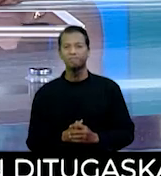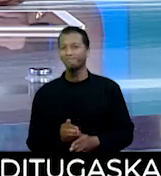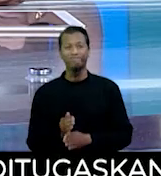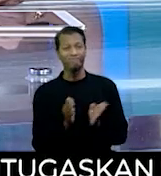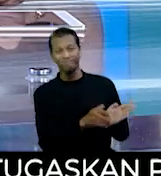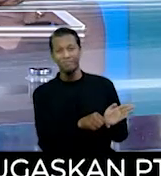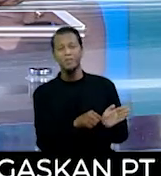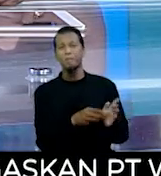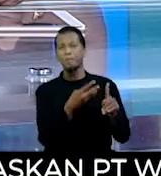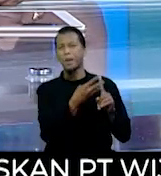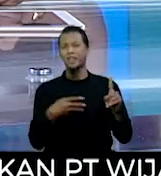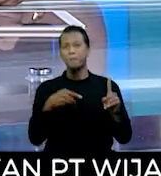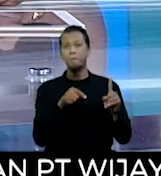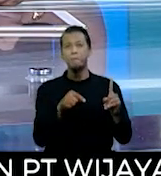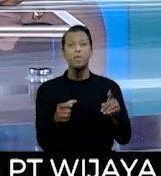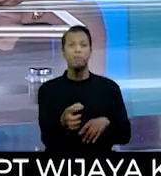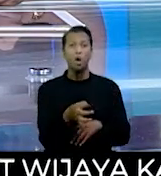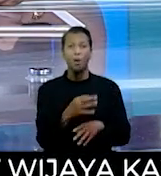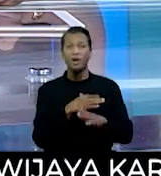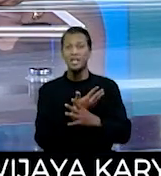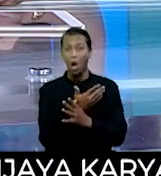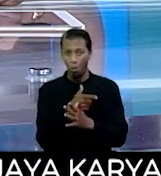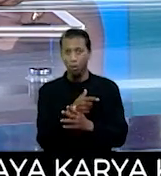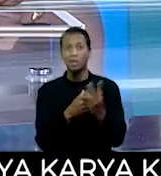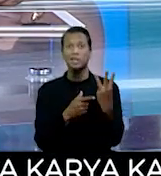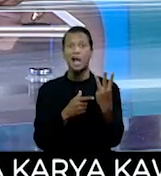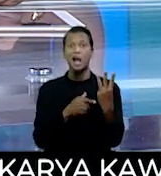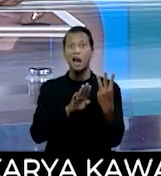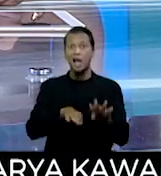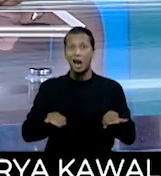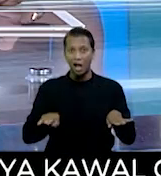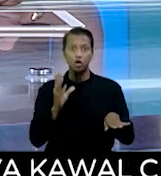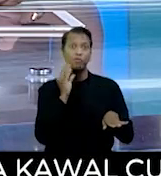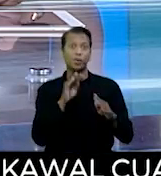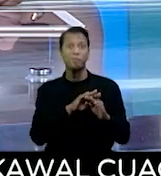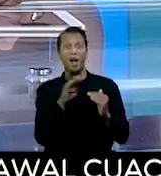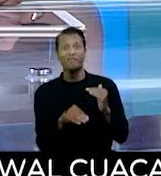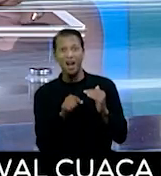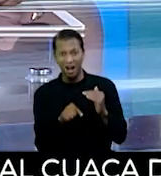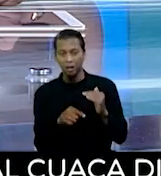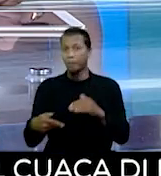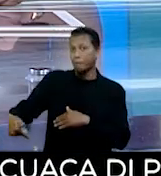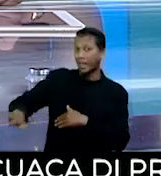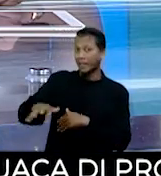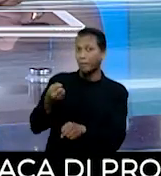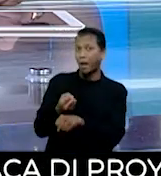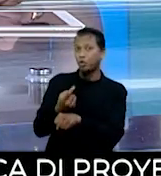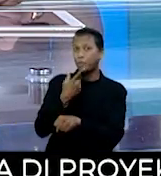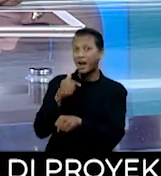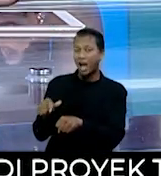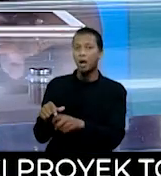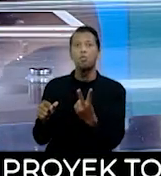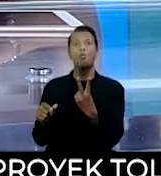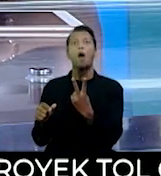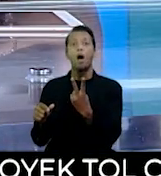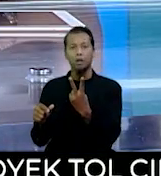Kita beralih ke Batam, Kepulauan Riau. Tiga bocah di bawah umur tenggelam di Pantai Batu Berah. Dua korban ditemukan meninggal, sementara seorang korban